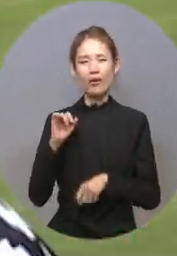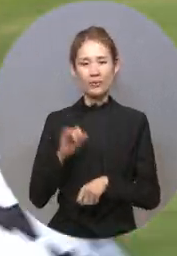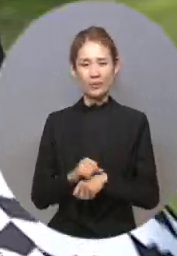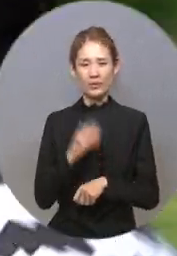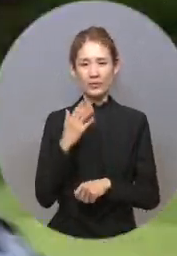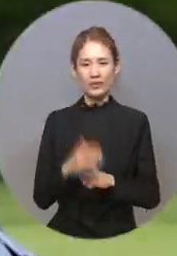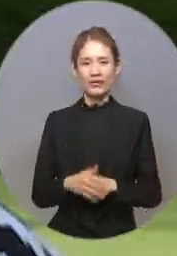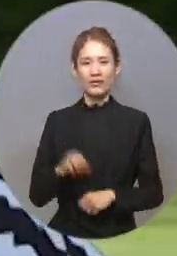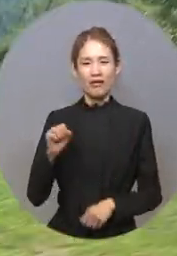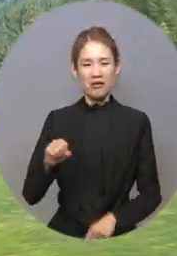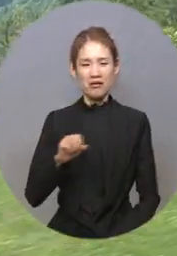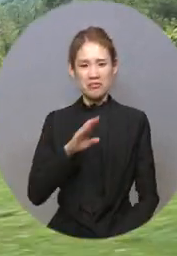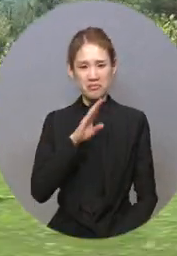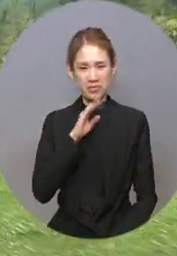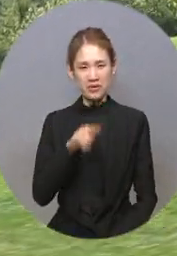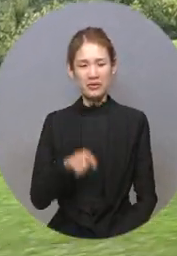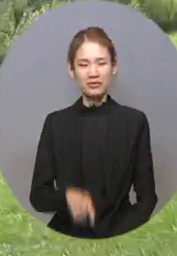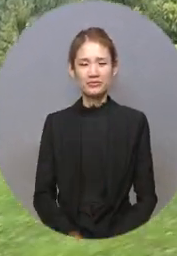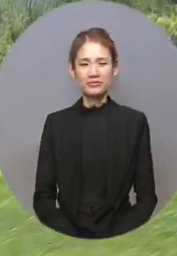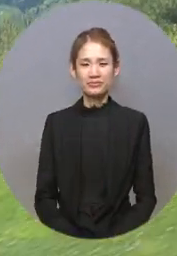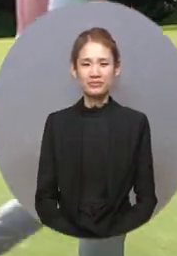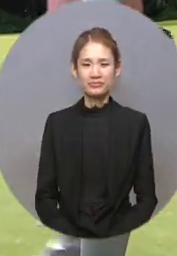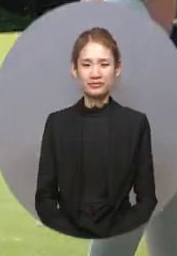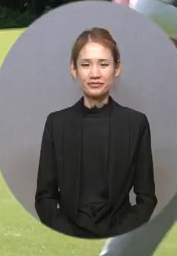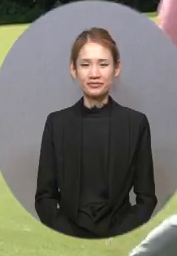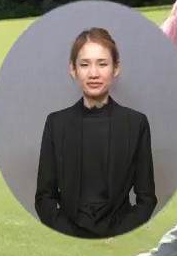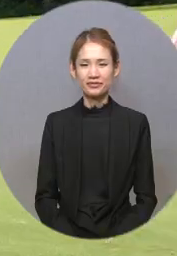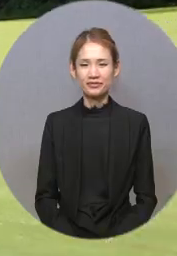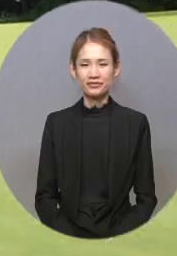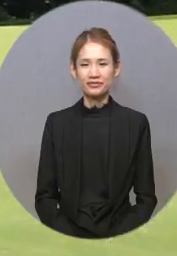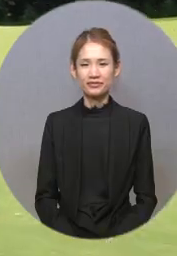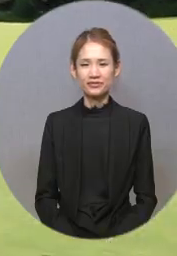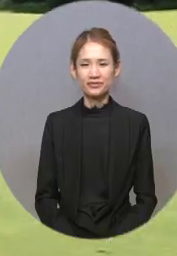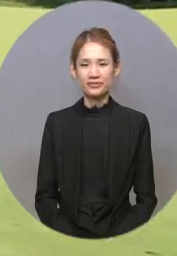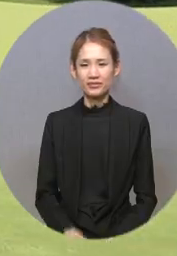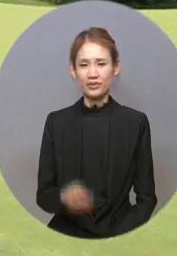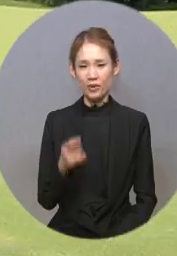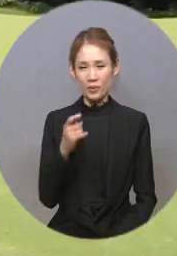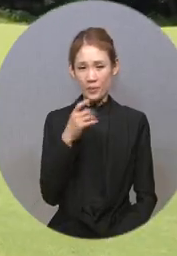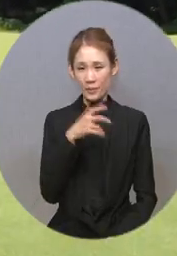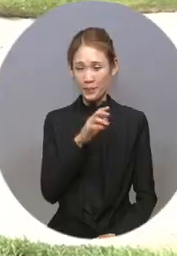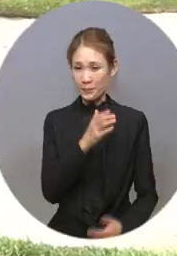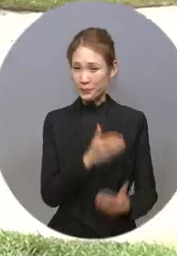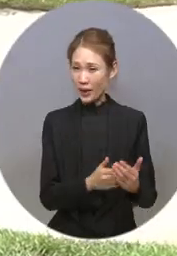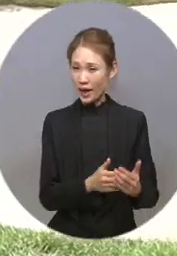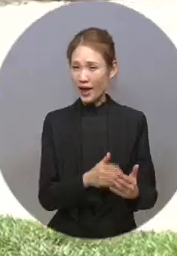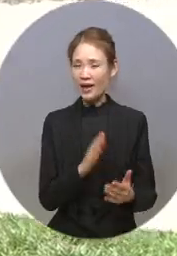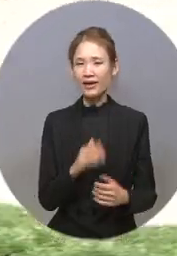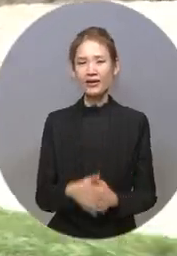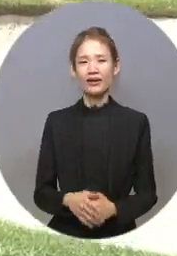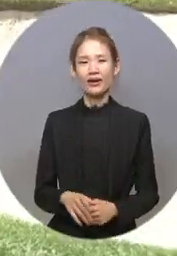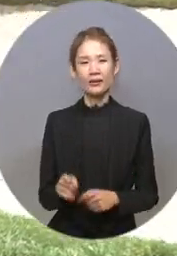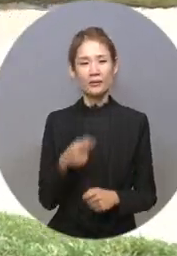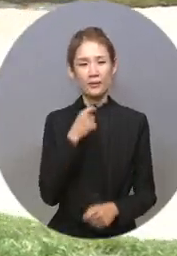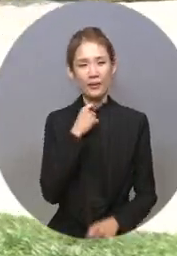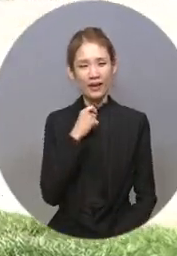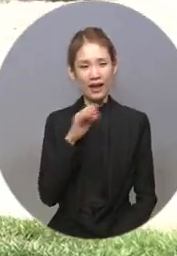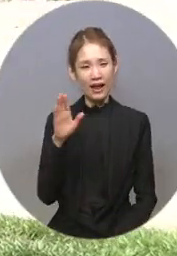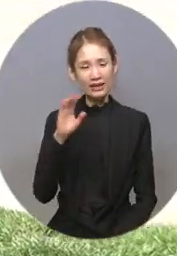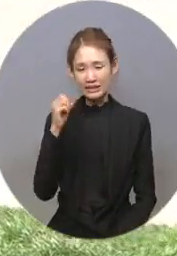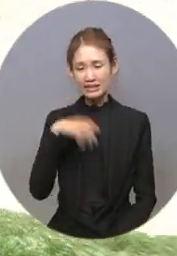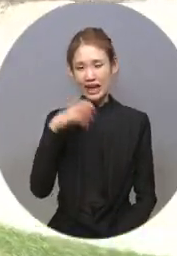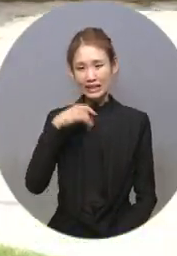그죠? 와, 진짜. 연아, 공 박혔나? 안 박혔네? 박히길 원했습니까? 아니, 그냥 물어본